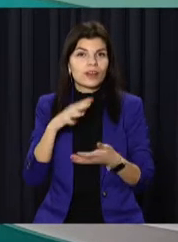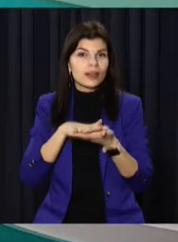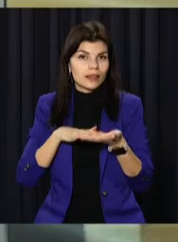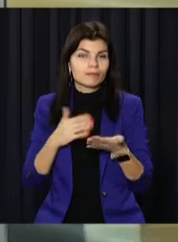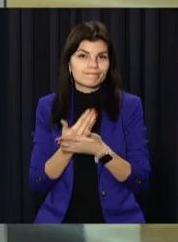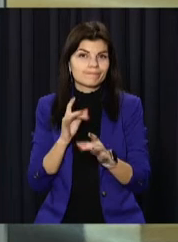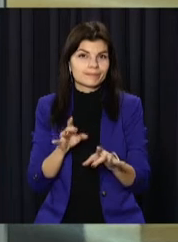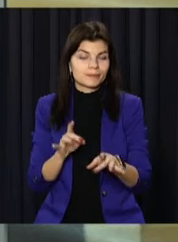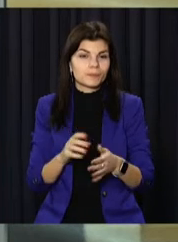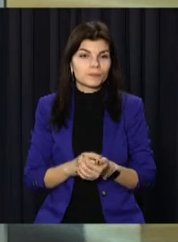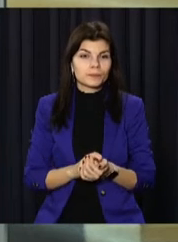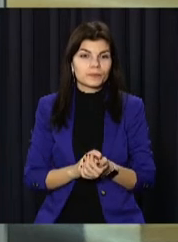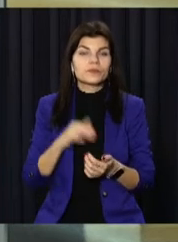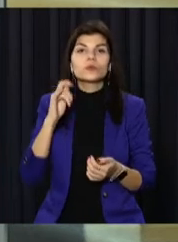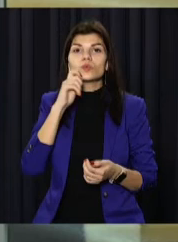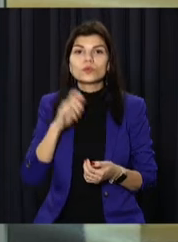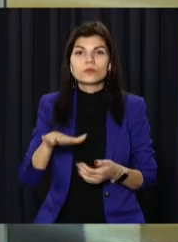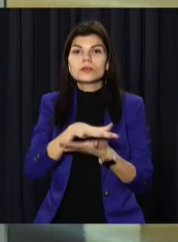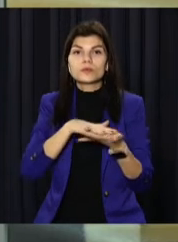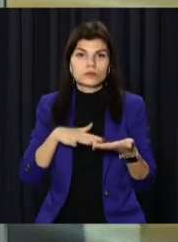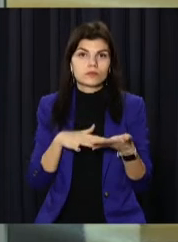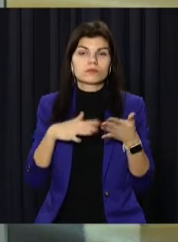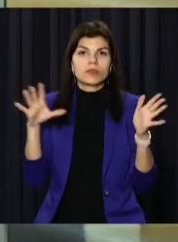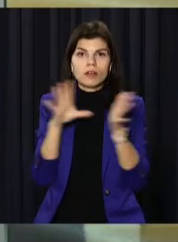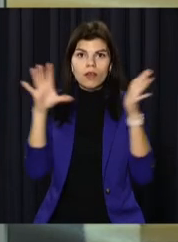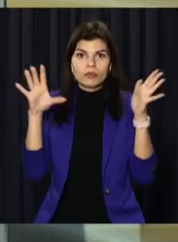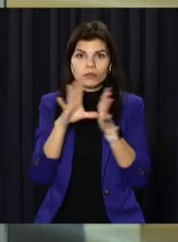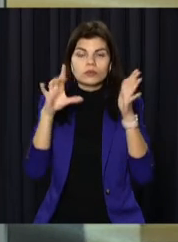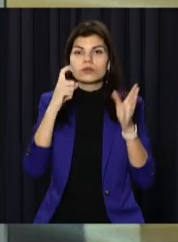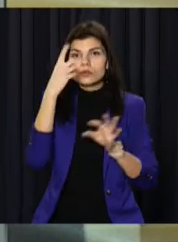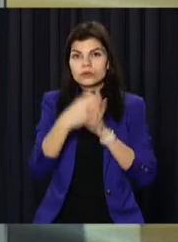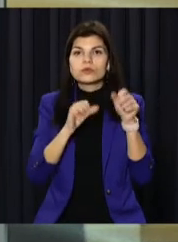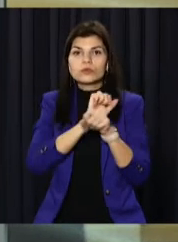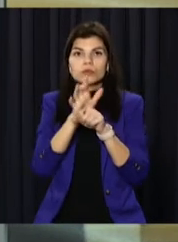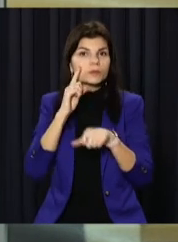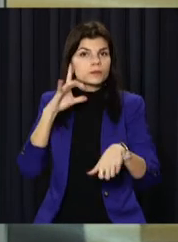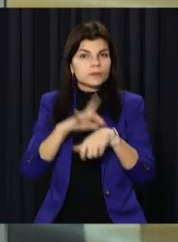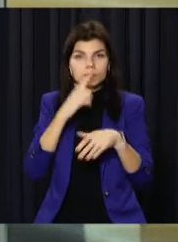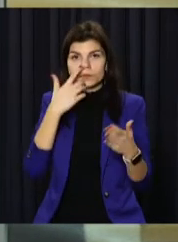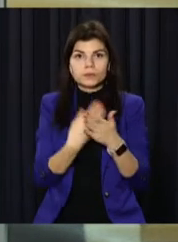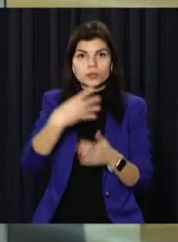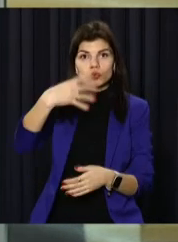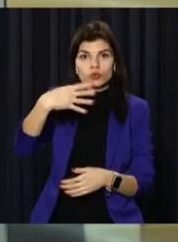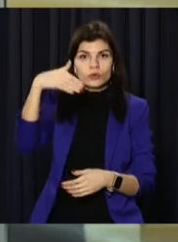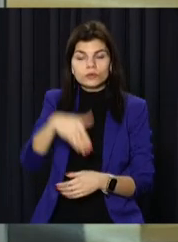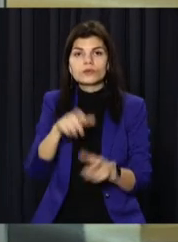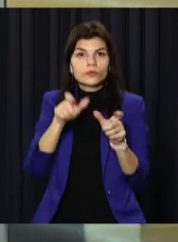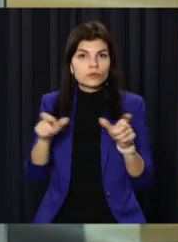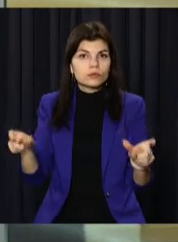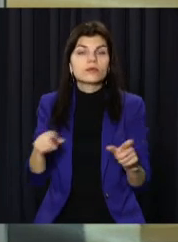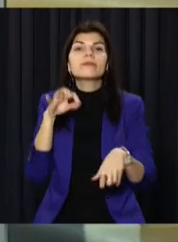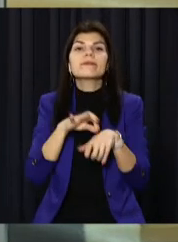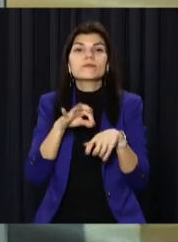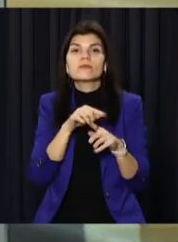далі. Україна продовжує ставити рекорди. За добу ковід діагностували в майже 40 тисяч людей.